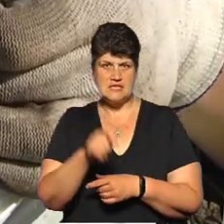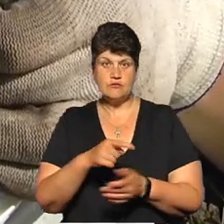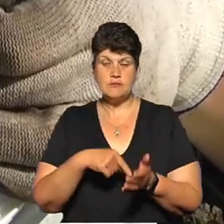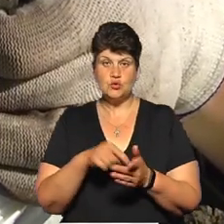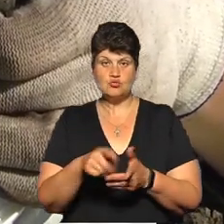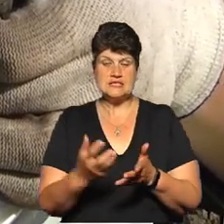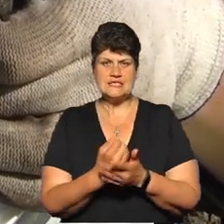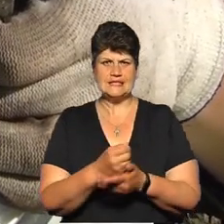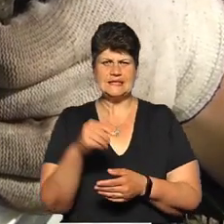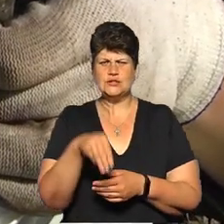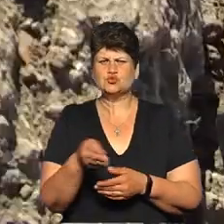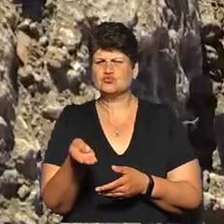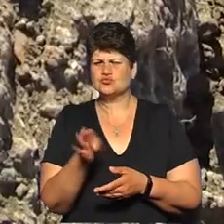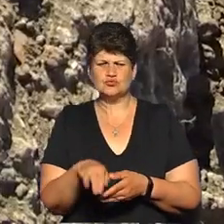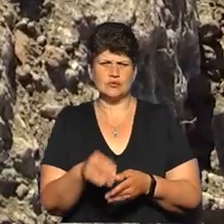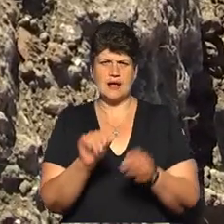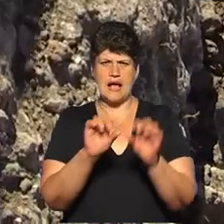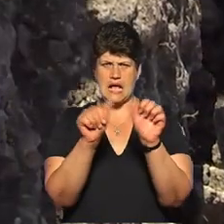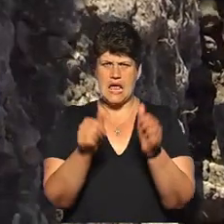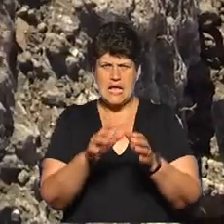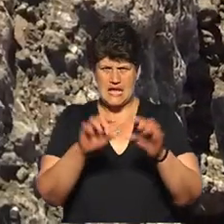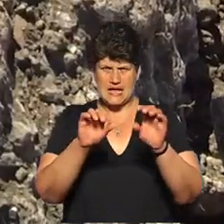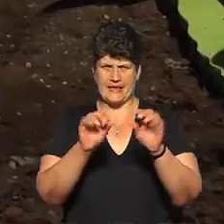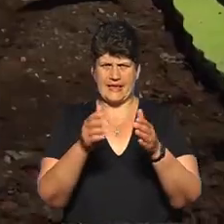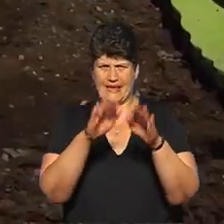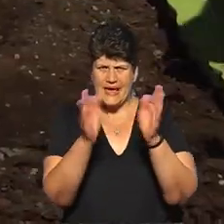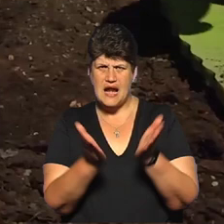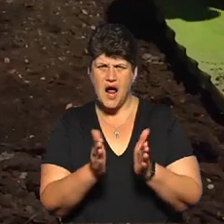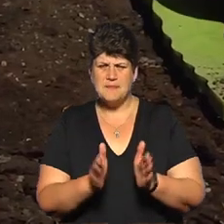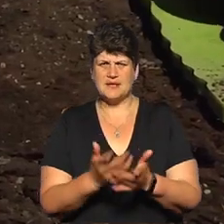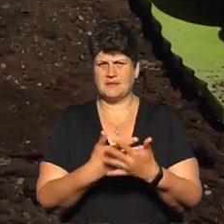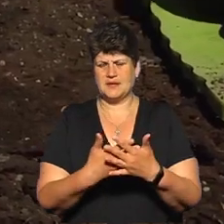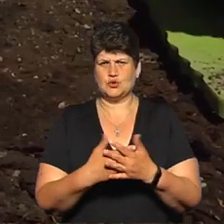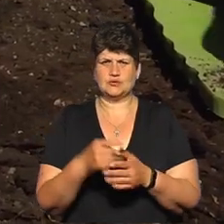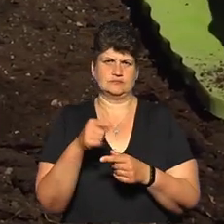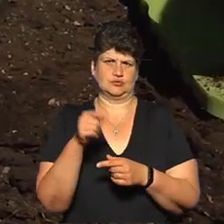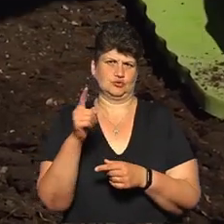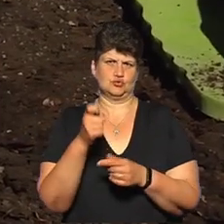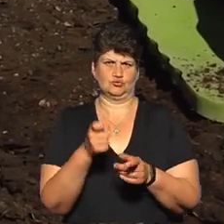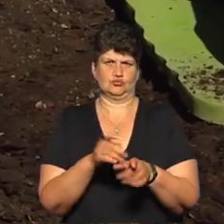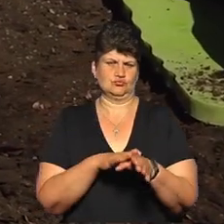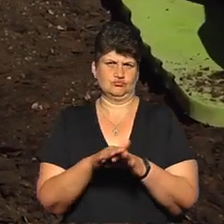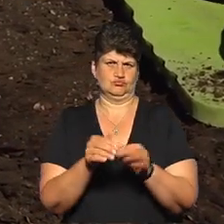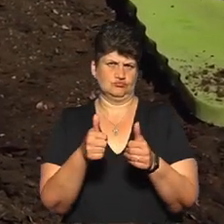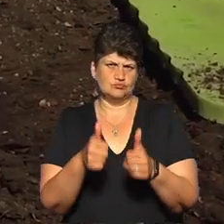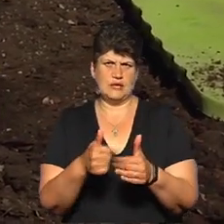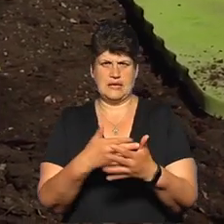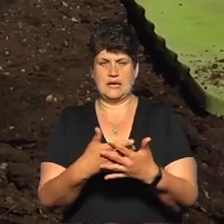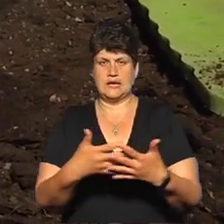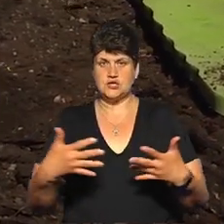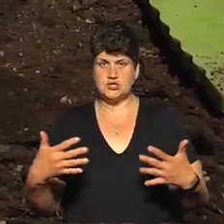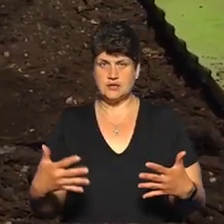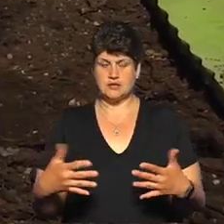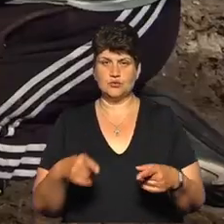фрагментів кераміки та приблизно 100 цілісних речей. У цій частині розкопу знайшли фрагменти деревини, каже студент Андрій Вирста. Ми маємо 46